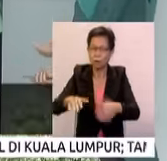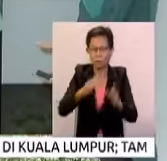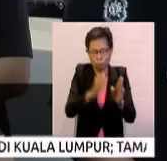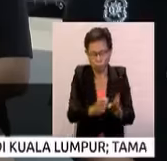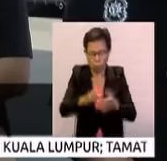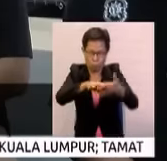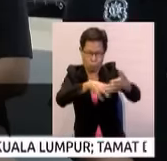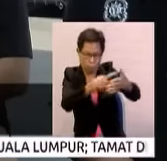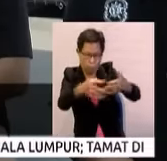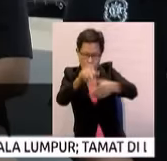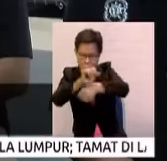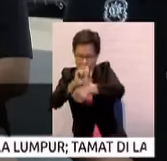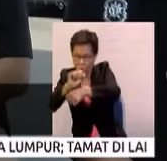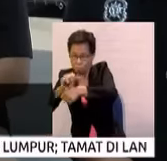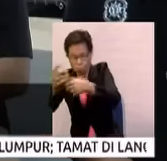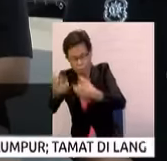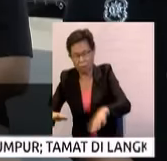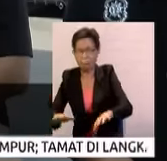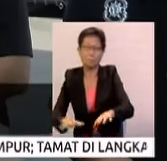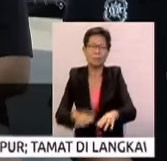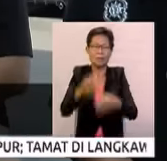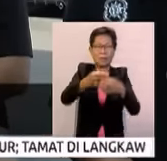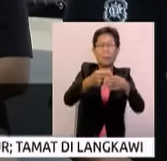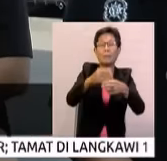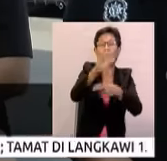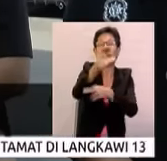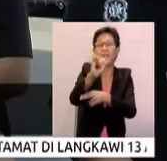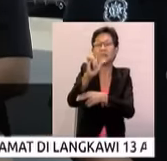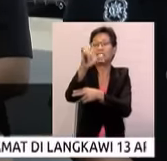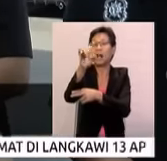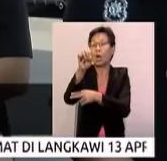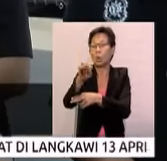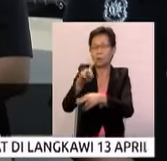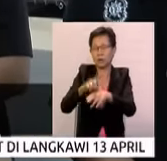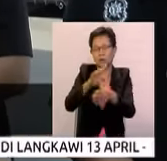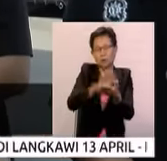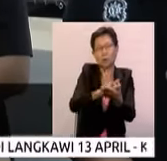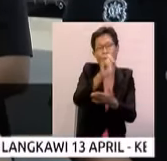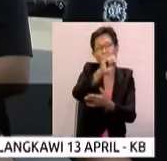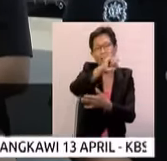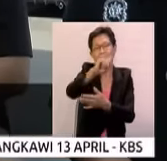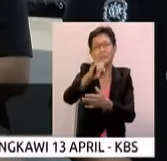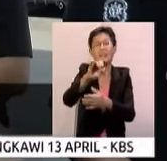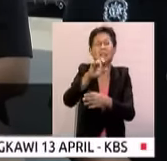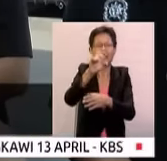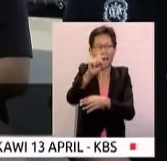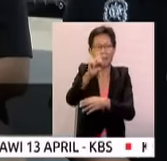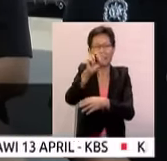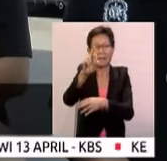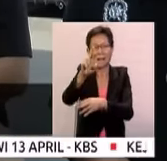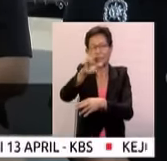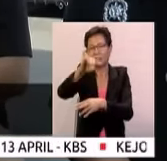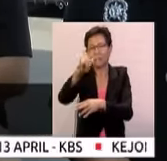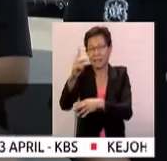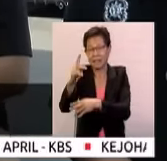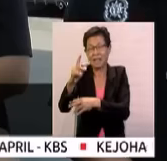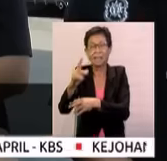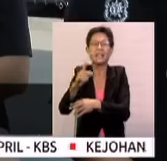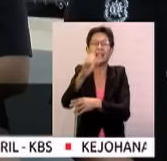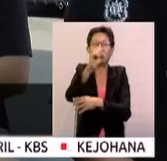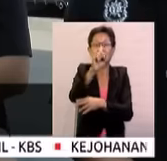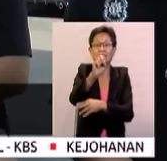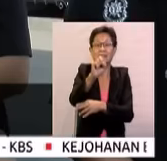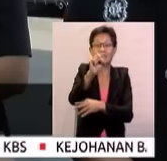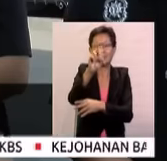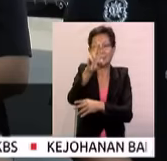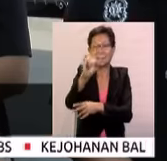untuk penamaan calon ini di Sekolah Jenis Kebangsaan Cina Sri Sendayan. Dengan